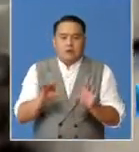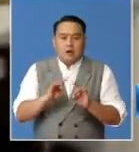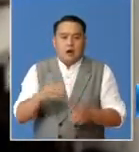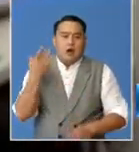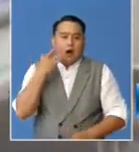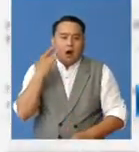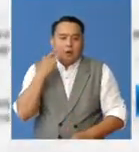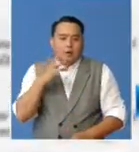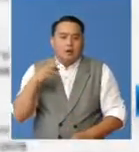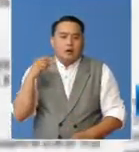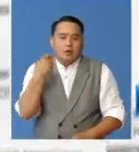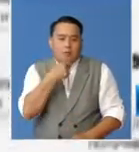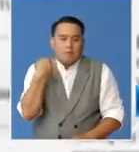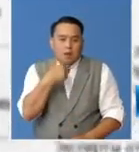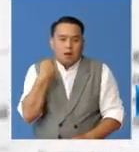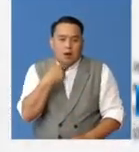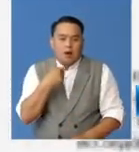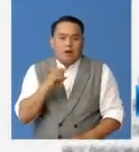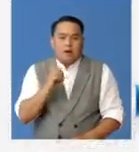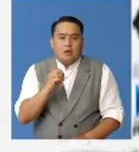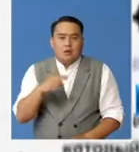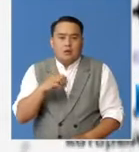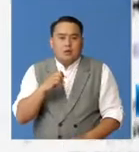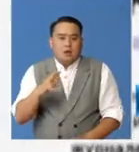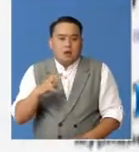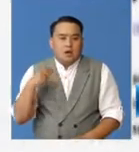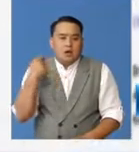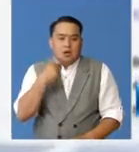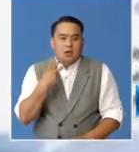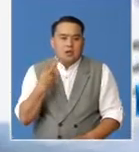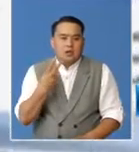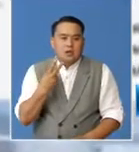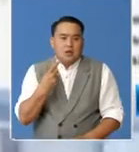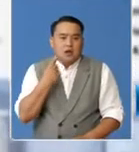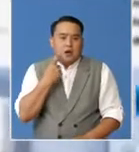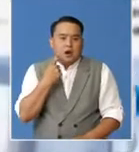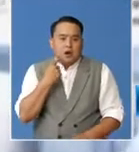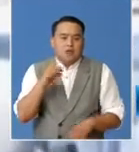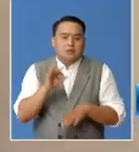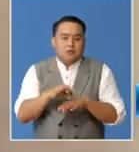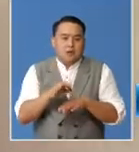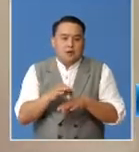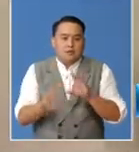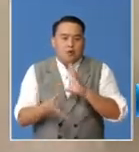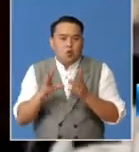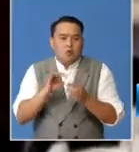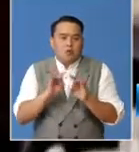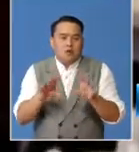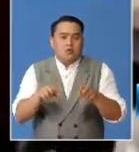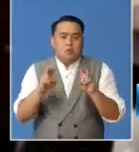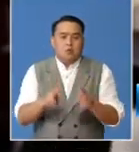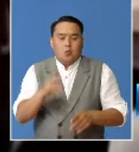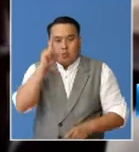пастаның құрамында кездесетін E171 титан диоксиді екінші топтағы қан диабетін тудыратын жөнінде қорытынды жасаған. Мамандар